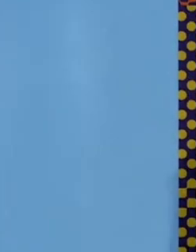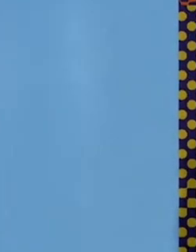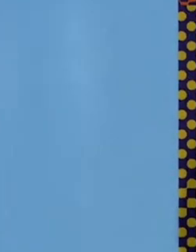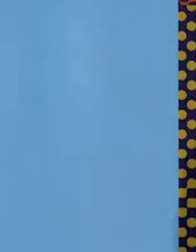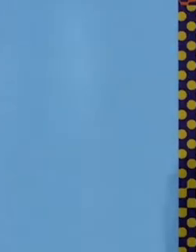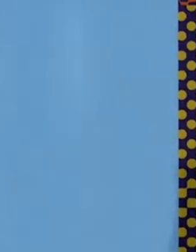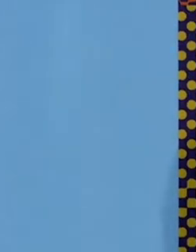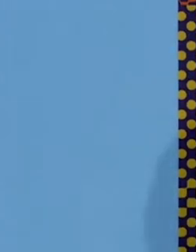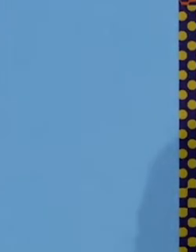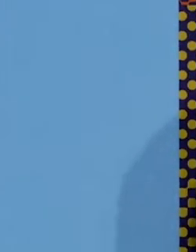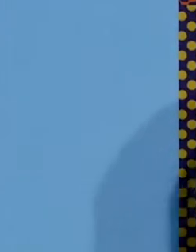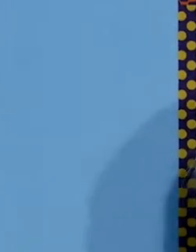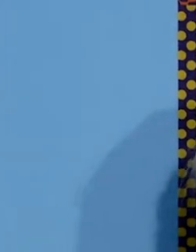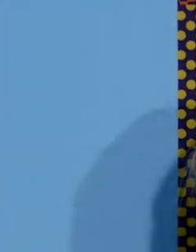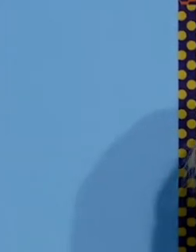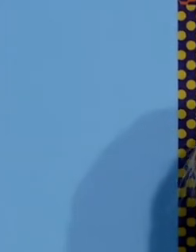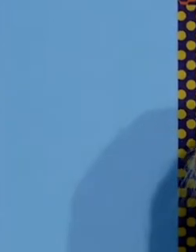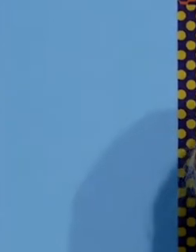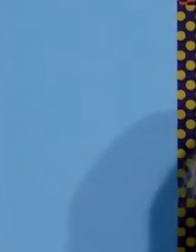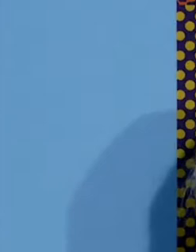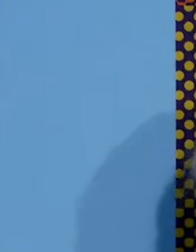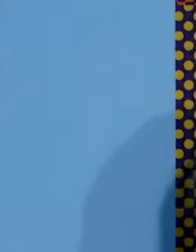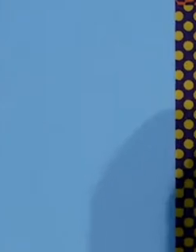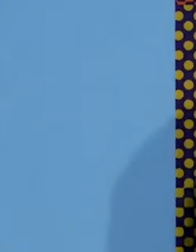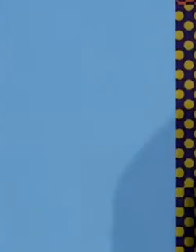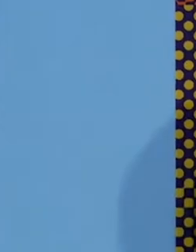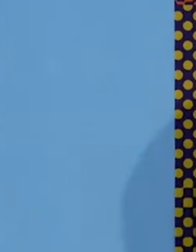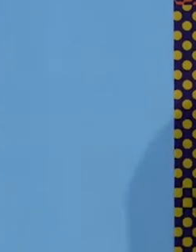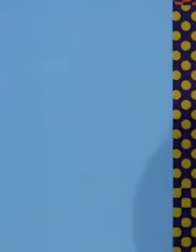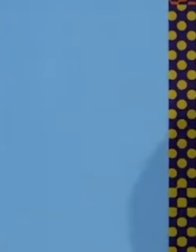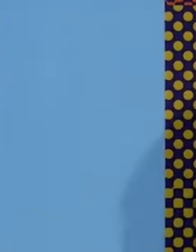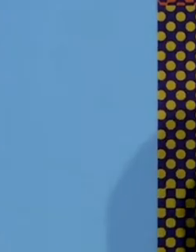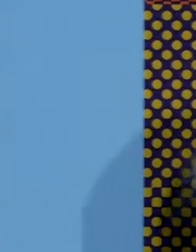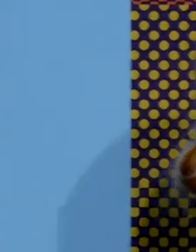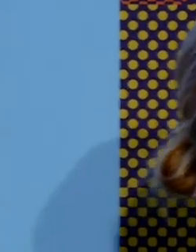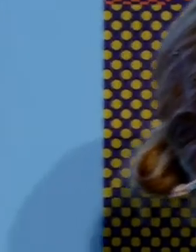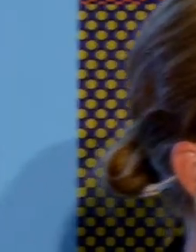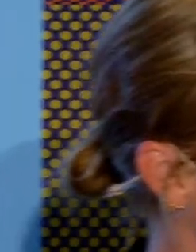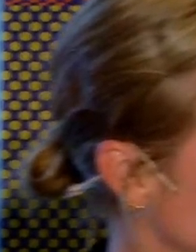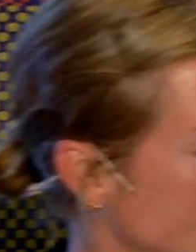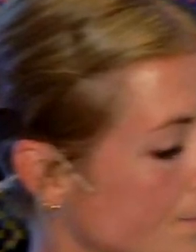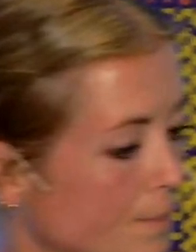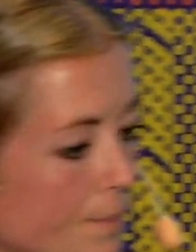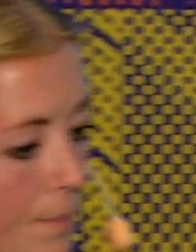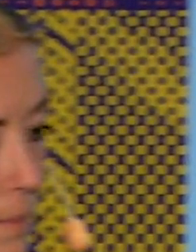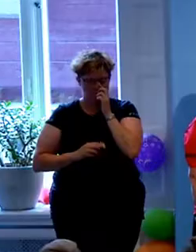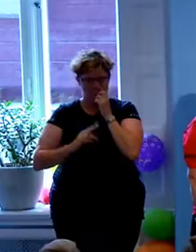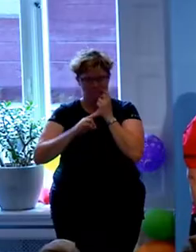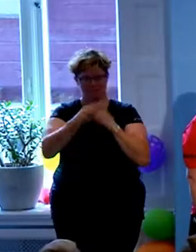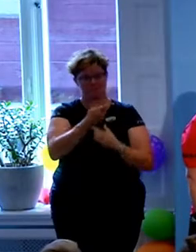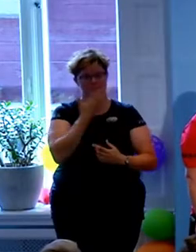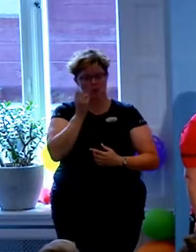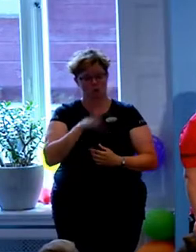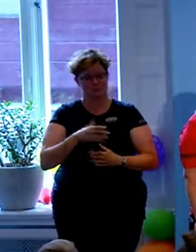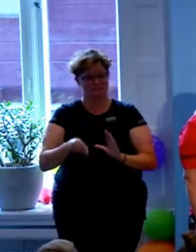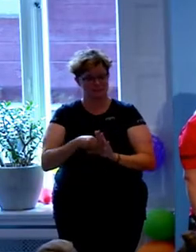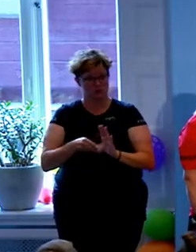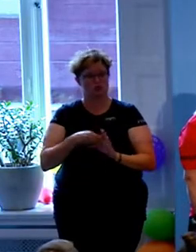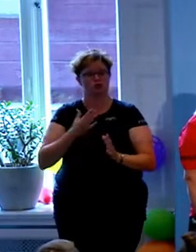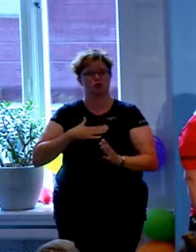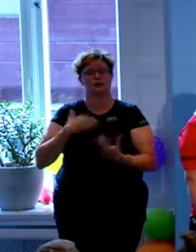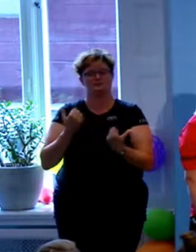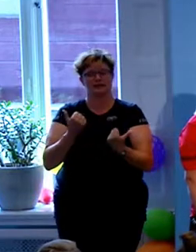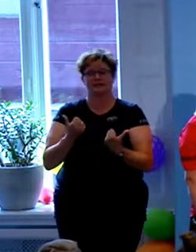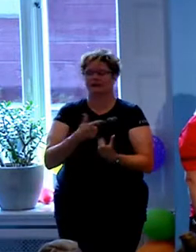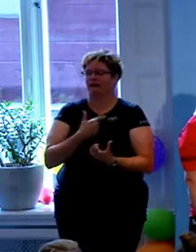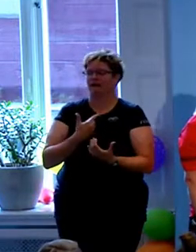Så att kravställan och styrning och uppföljning skulle jag säga är viktigt. Och med tanke på det vi har pratat om sponsringen så tycker jag att det är otroligt